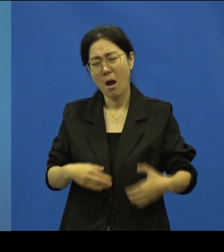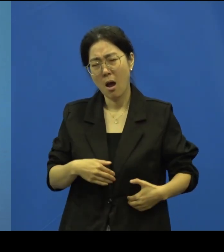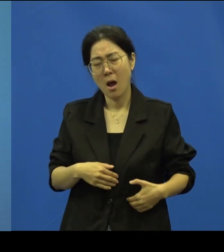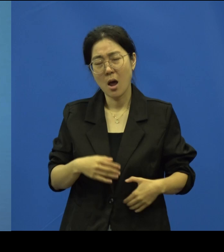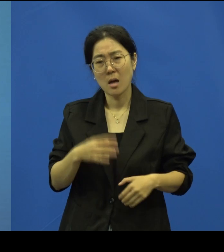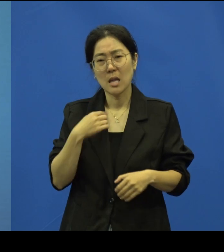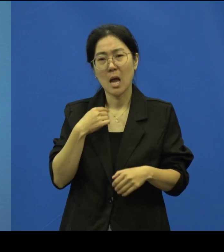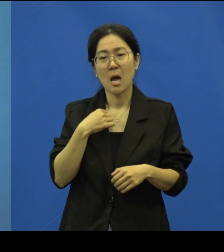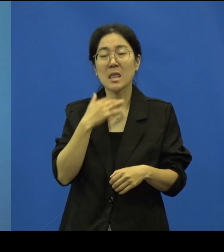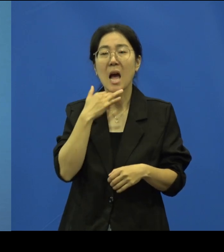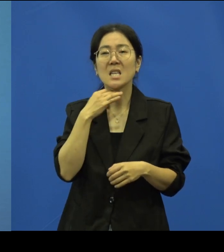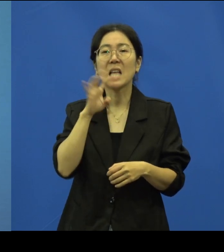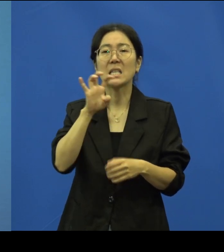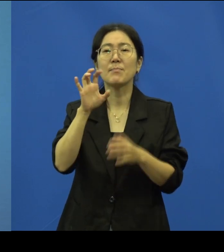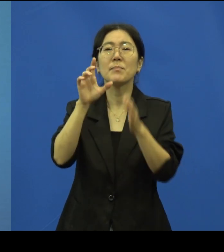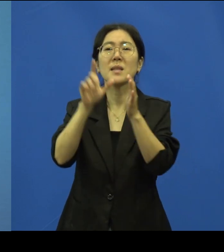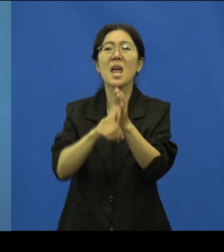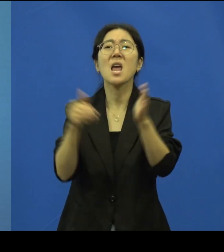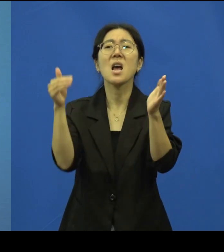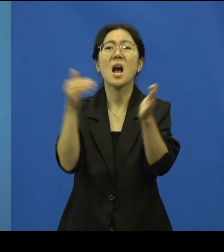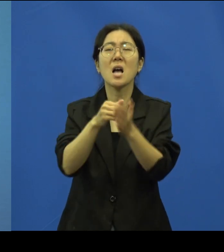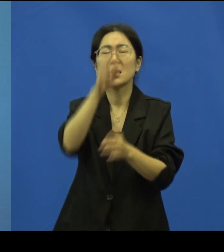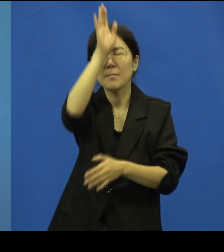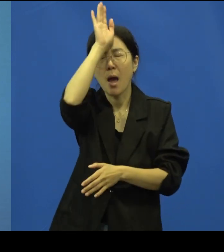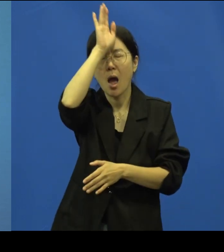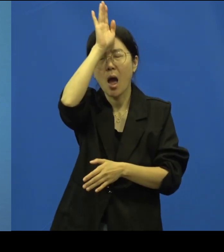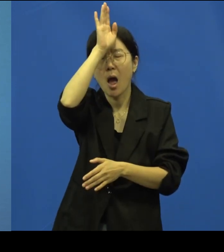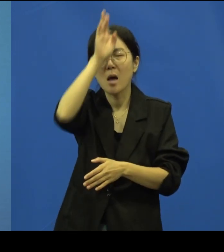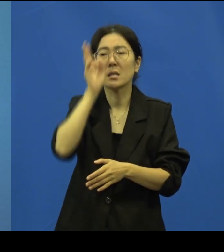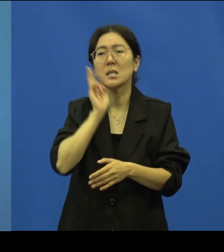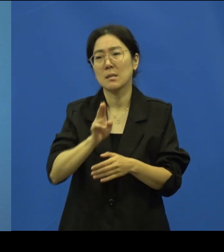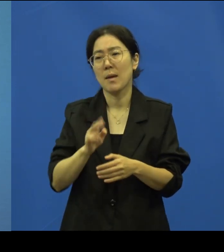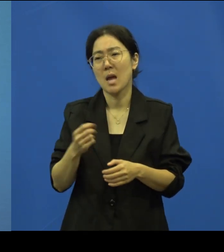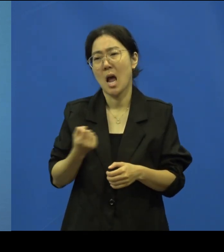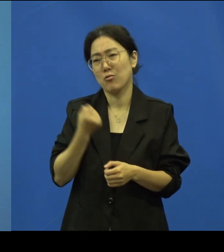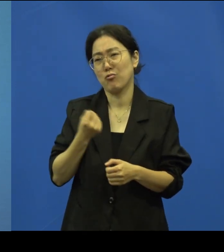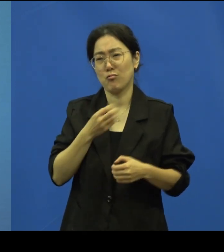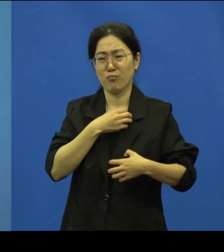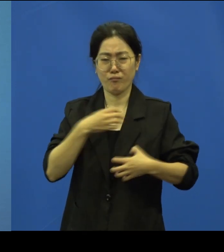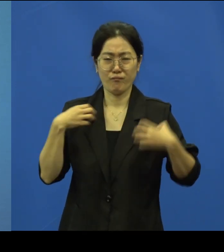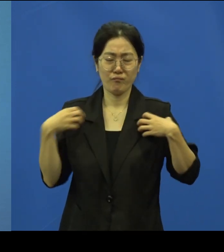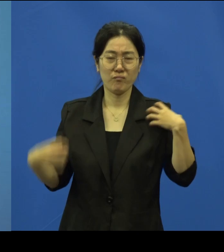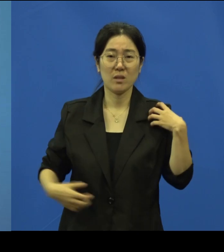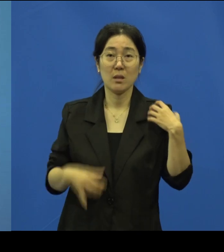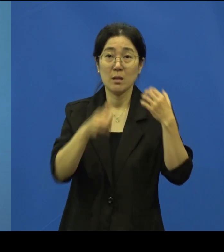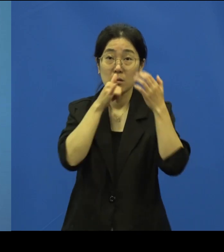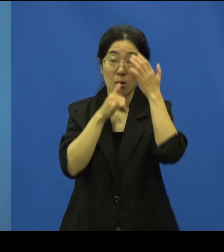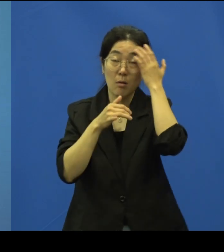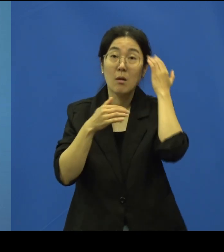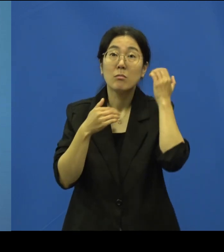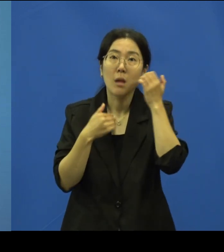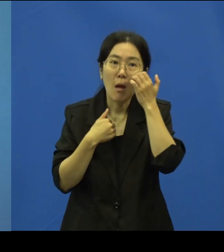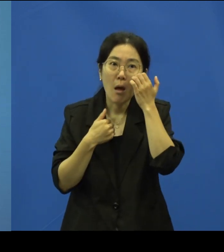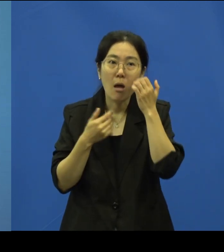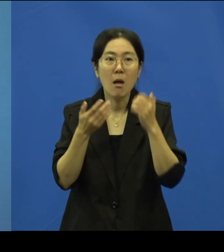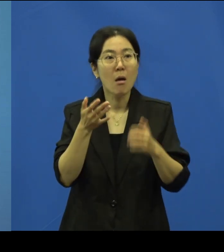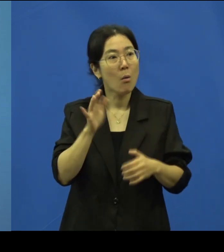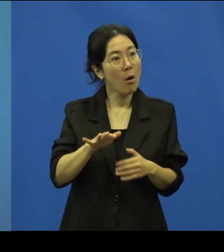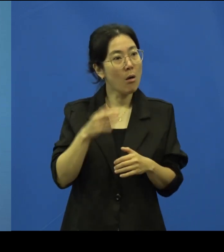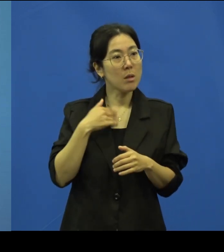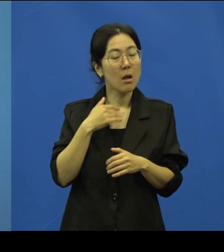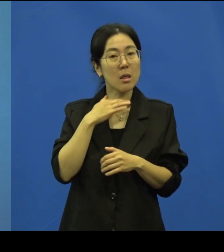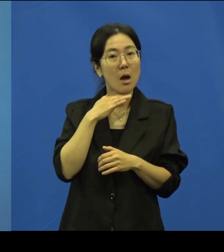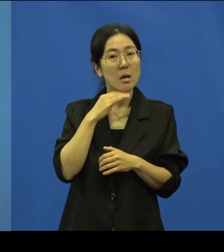때까지 따라다녔습니다. 그런데 제 나이